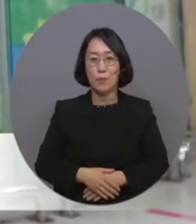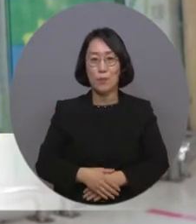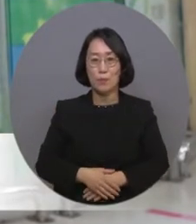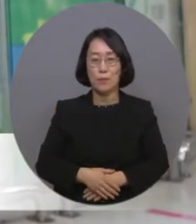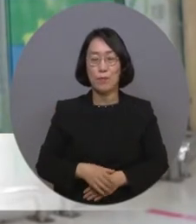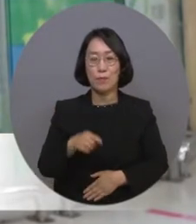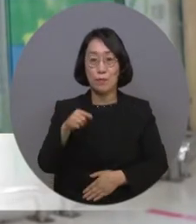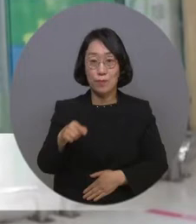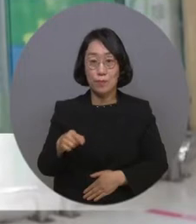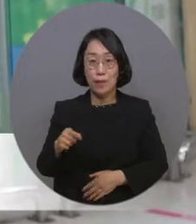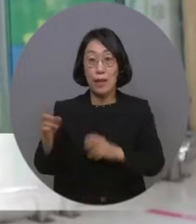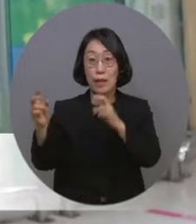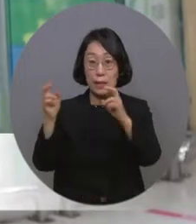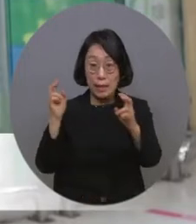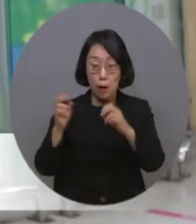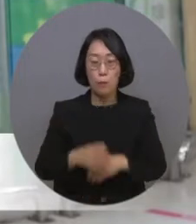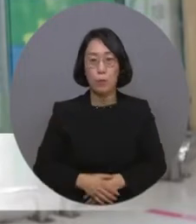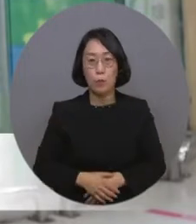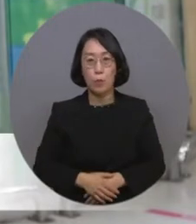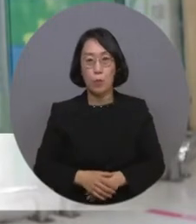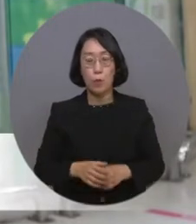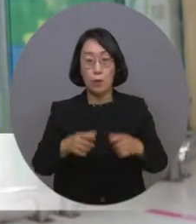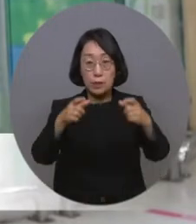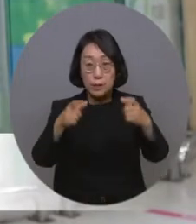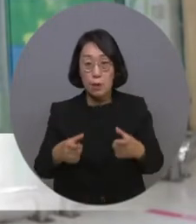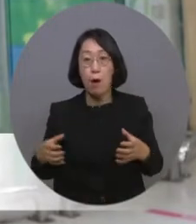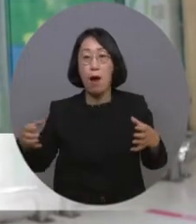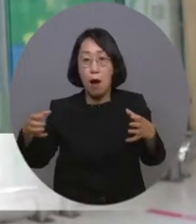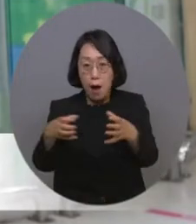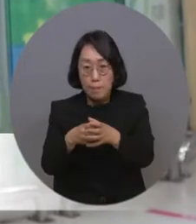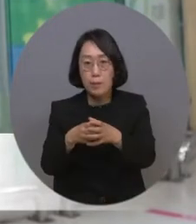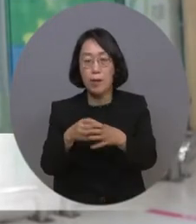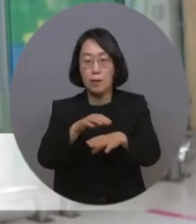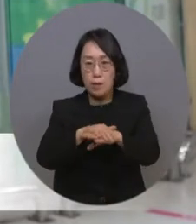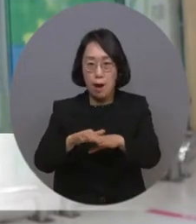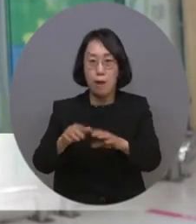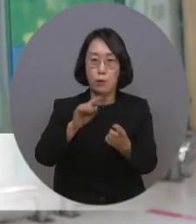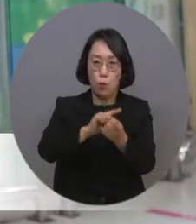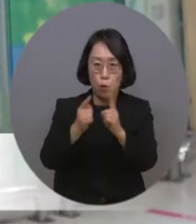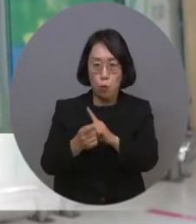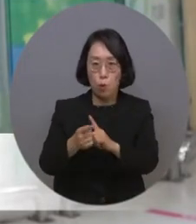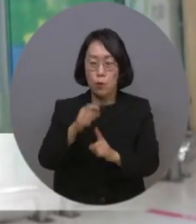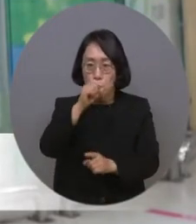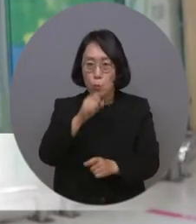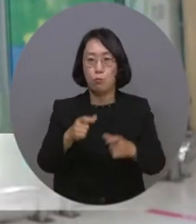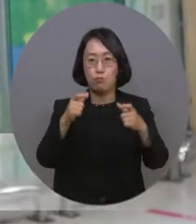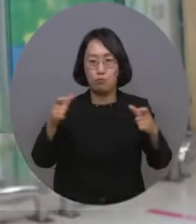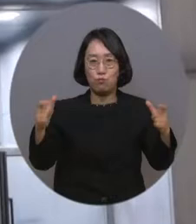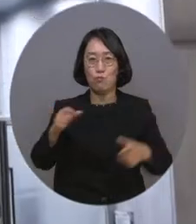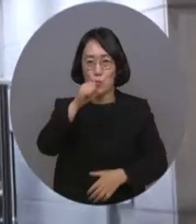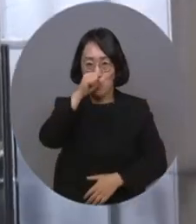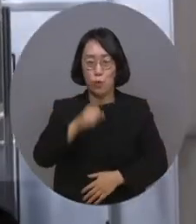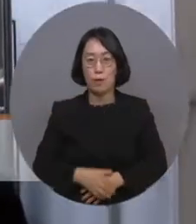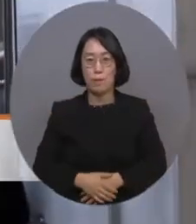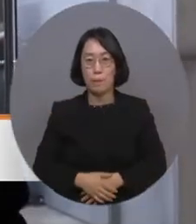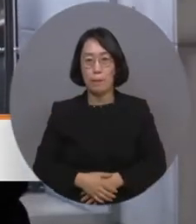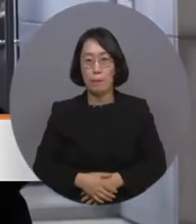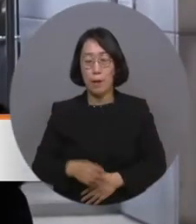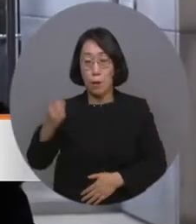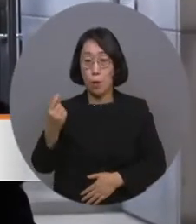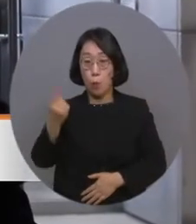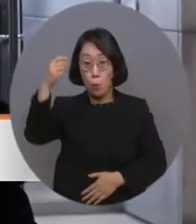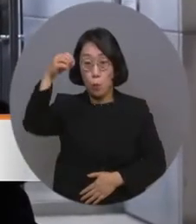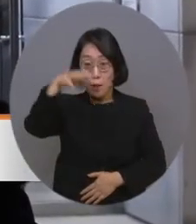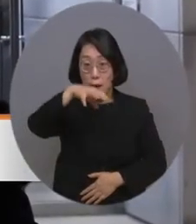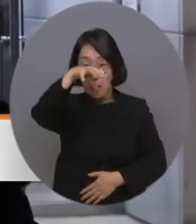이런 기업과 시가 함께 상생할 수 있는 방안들이 많이 좀 만들어졌으면 하는 바람입니다. 고양시의